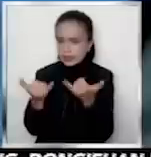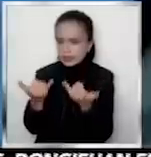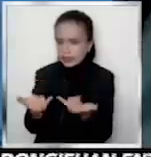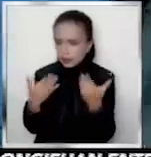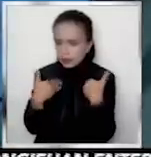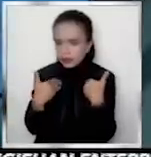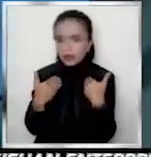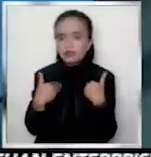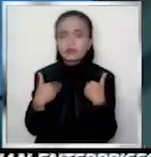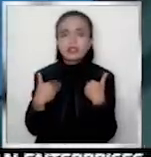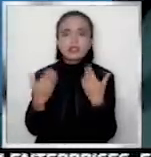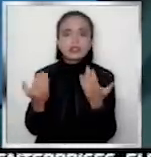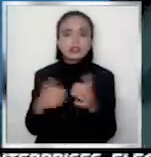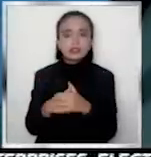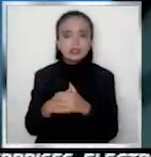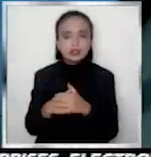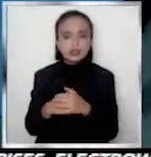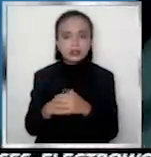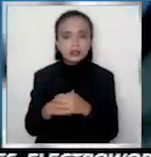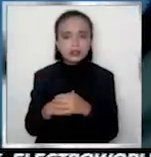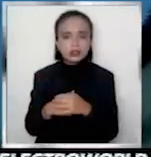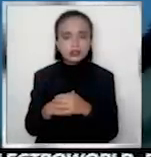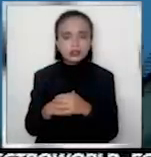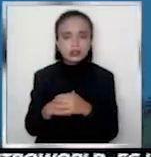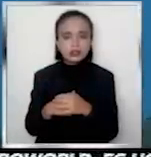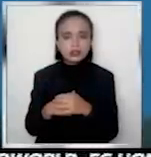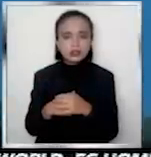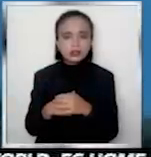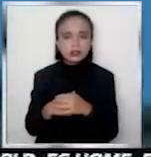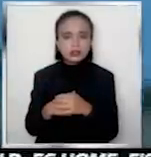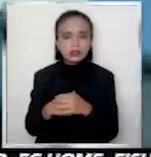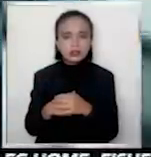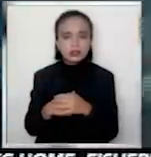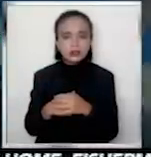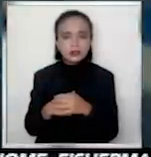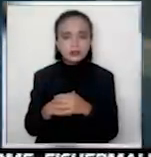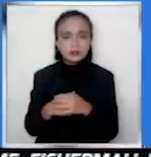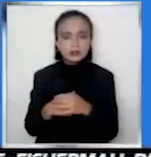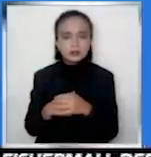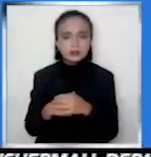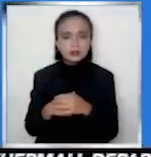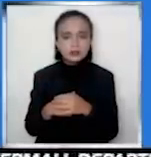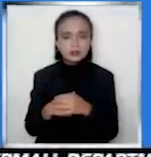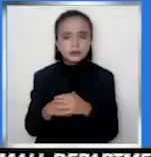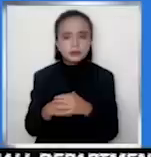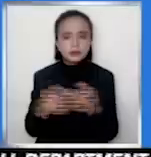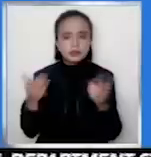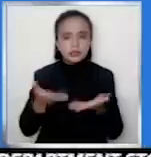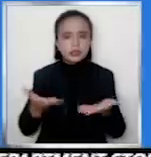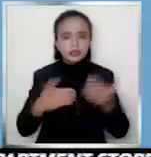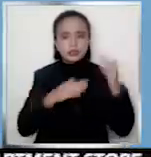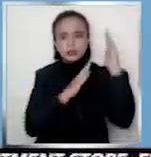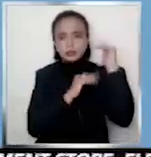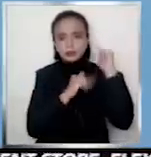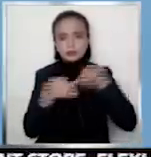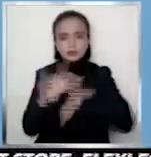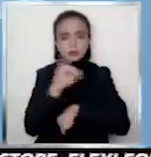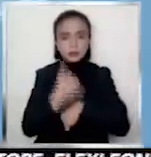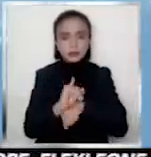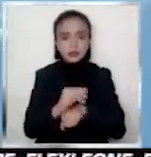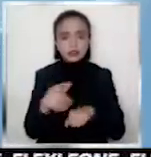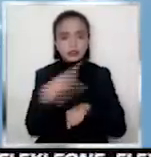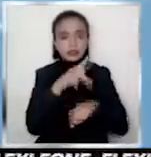militia. Depends on the distance of almost 12 miles from the island of Pag-asa. Sa tadyan ng Philippine Coast Guard, nasa may